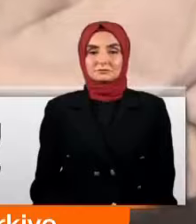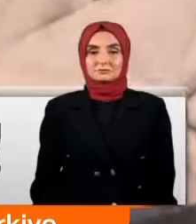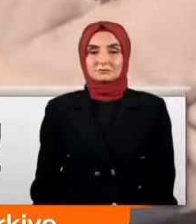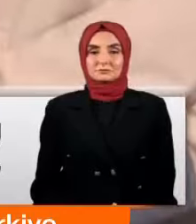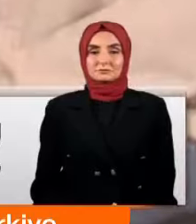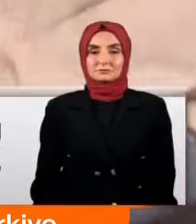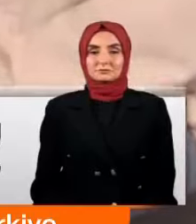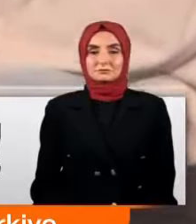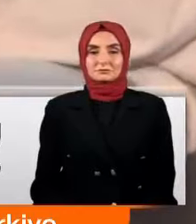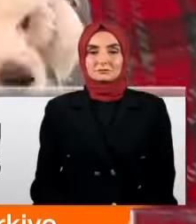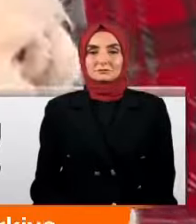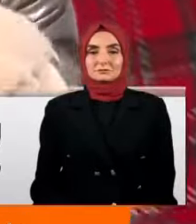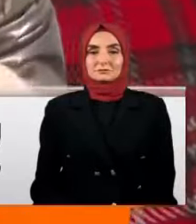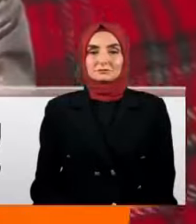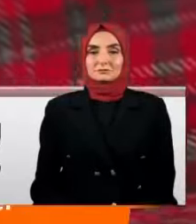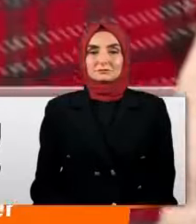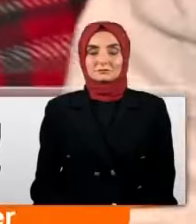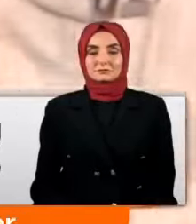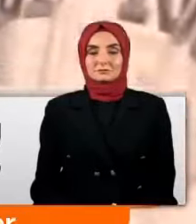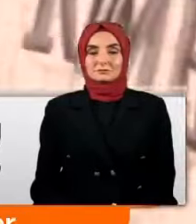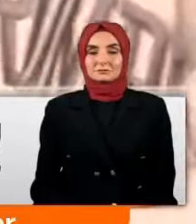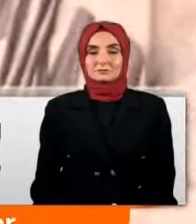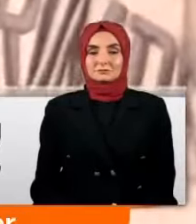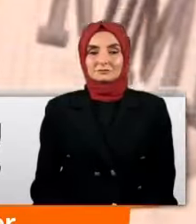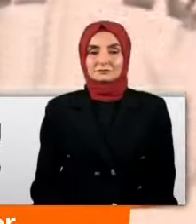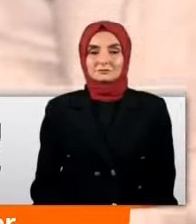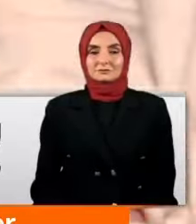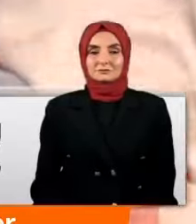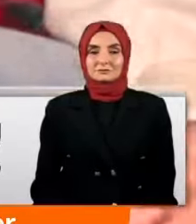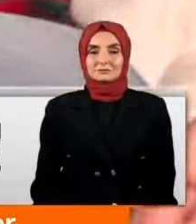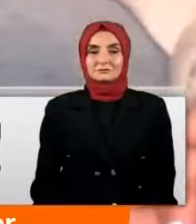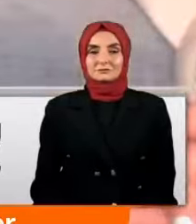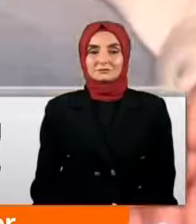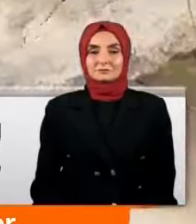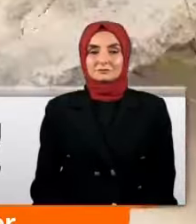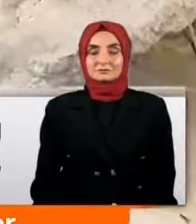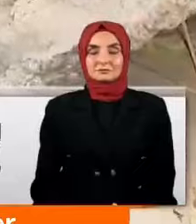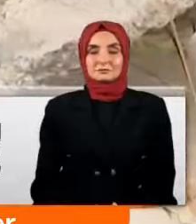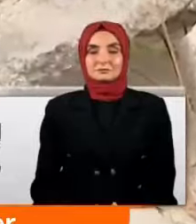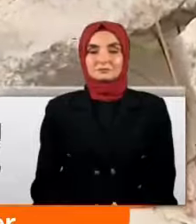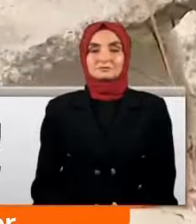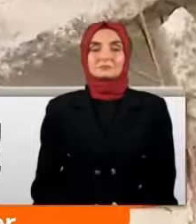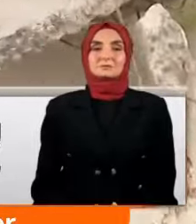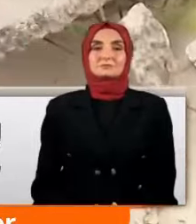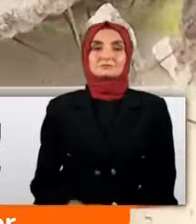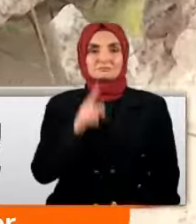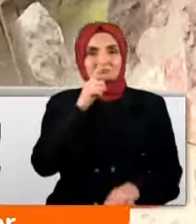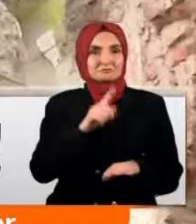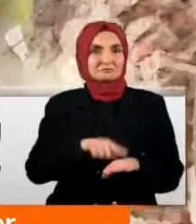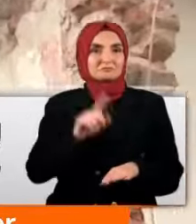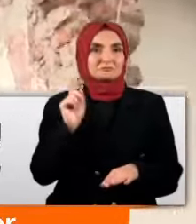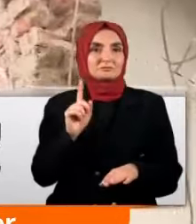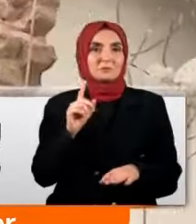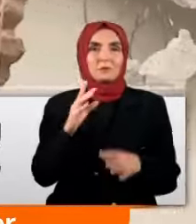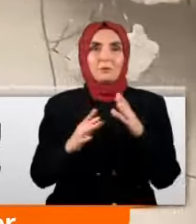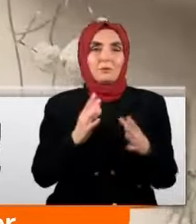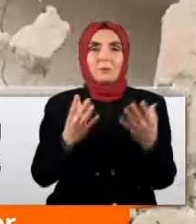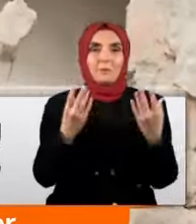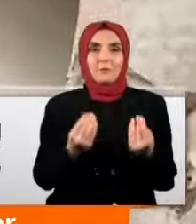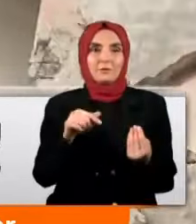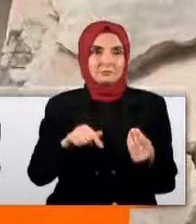şurada oturmaya korkuyoruz. Evde köpekler var, o yüzden tedirgin haldeyiz, evden çıkamıyoruz. İşte o inanılmaz olayın yaşandığı yer